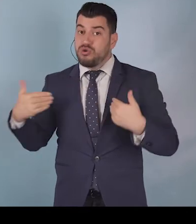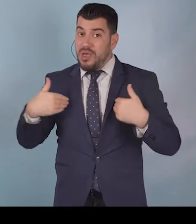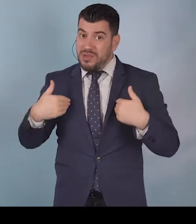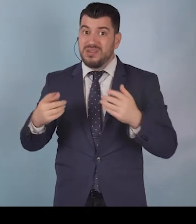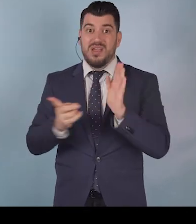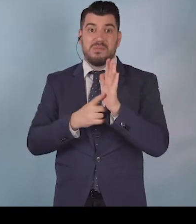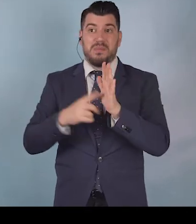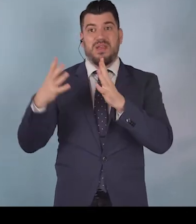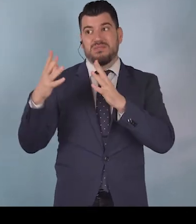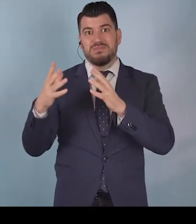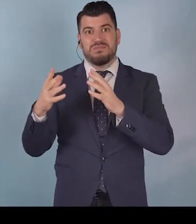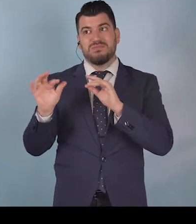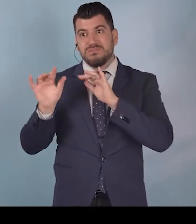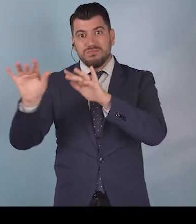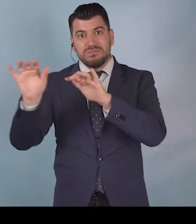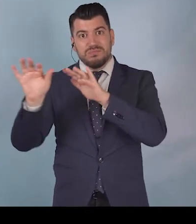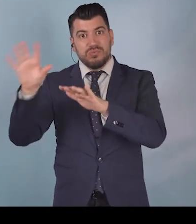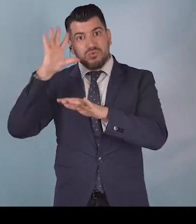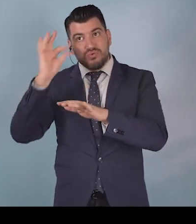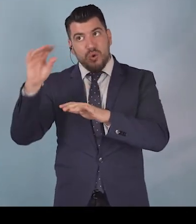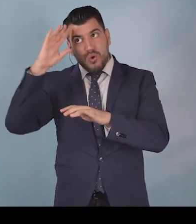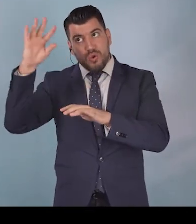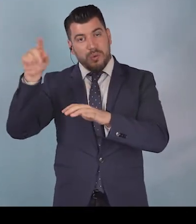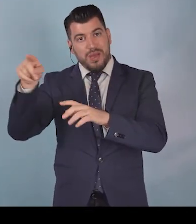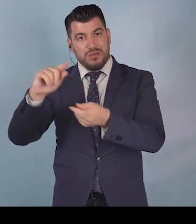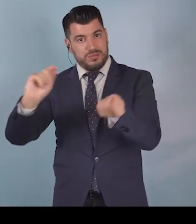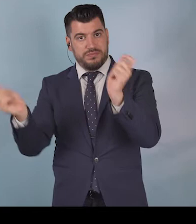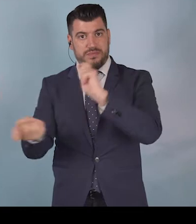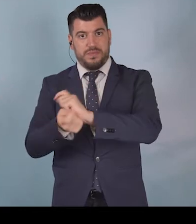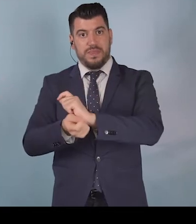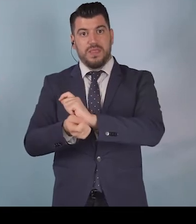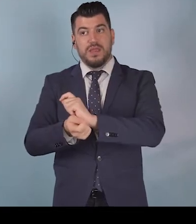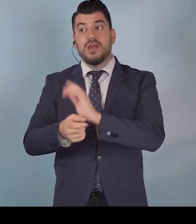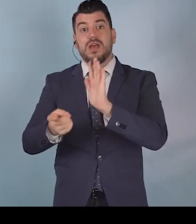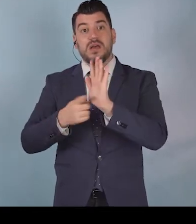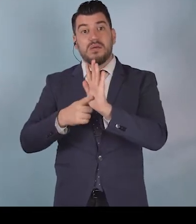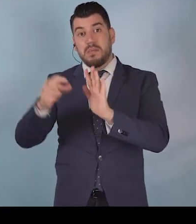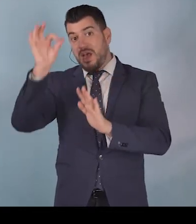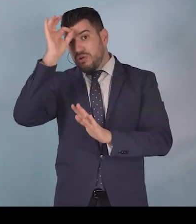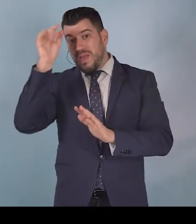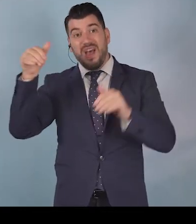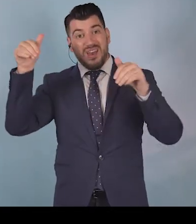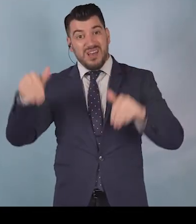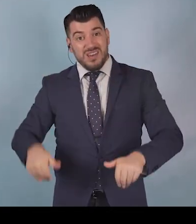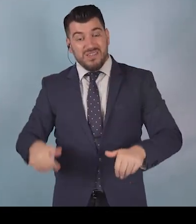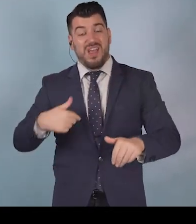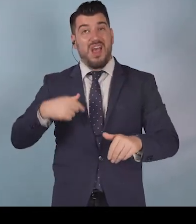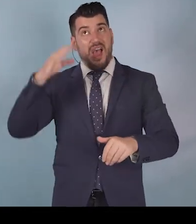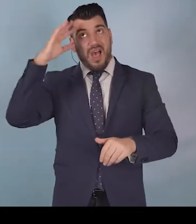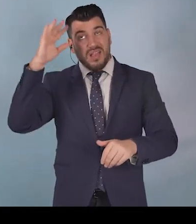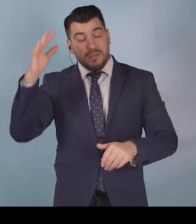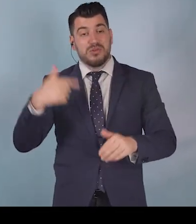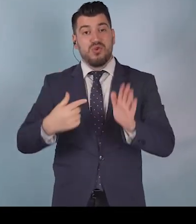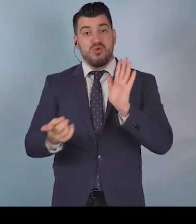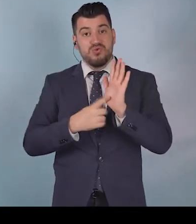οτροπία. Ο καθένας πρέπει τουλάχιστον να σέβεται και τις αντιλήψεις και τους νόμους και τους